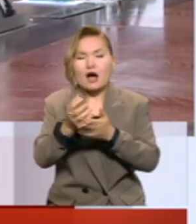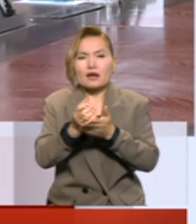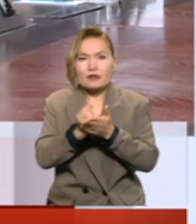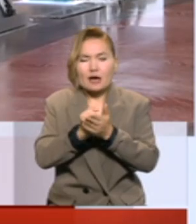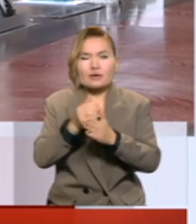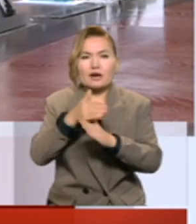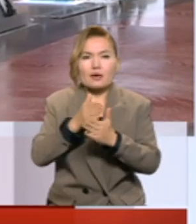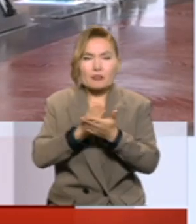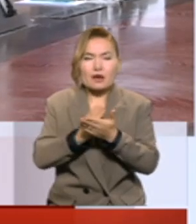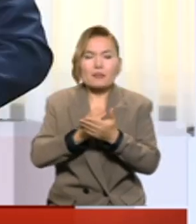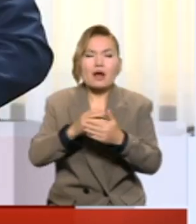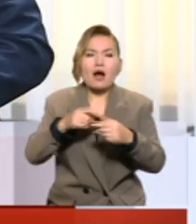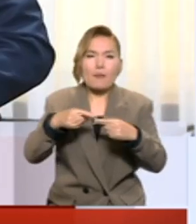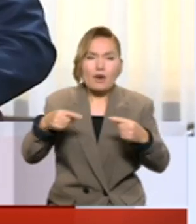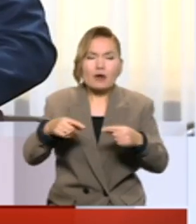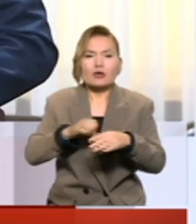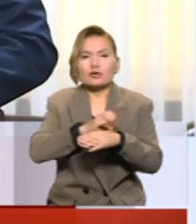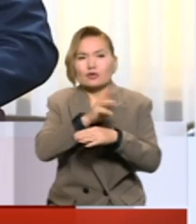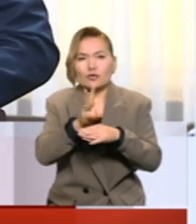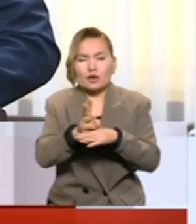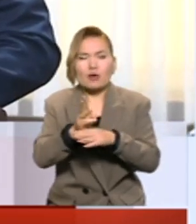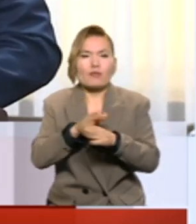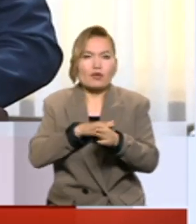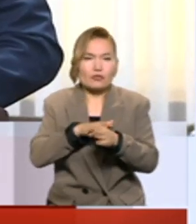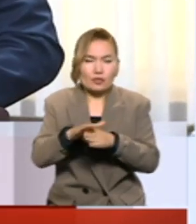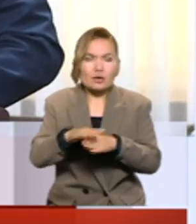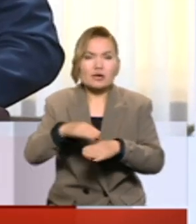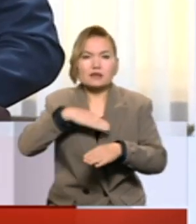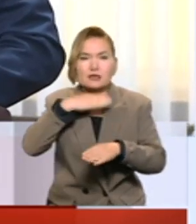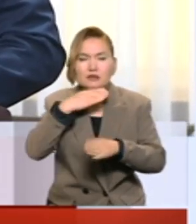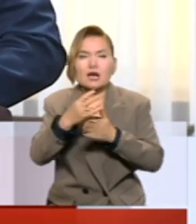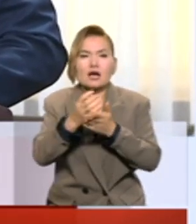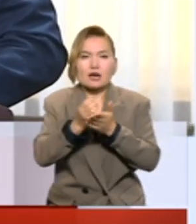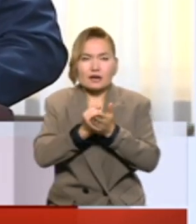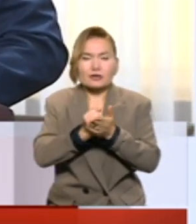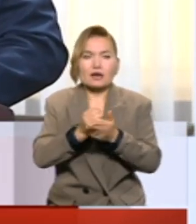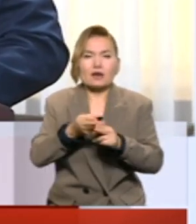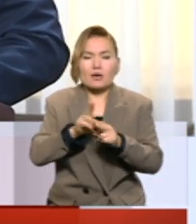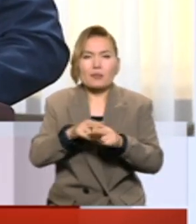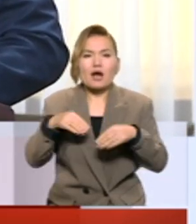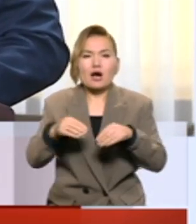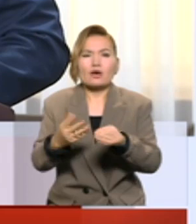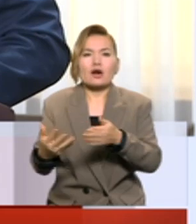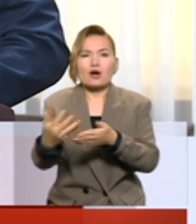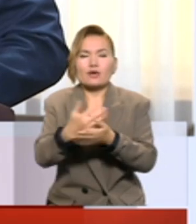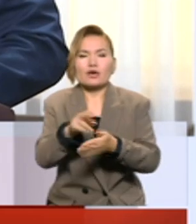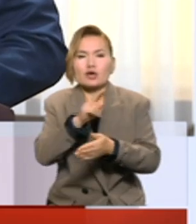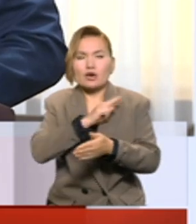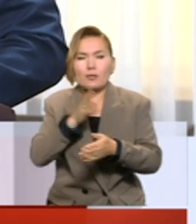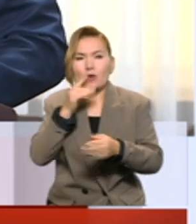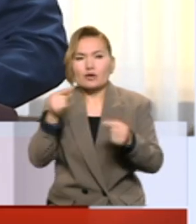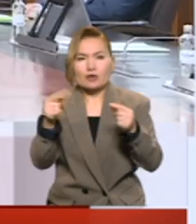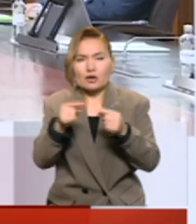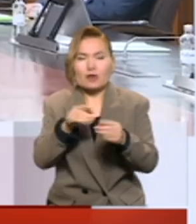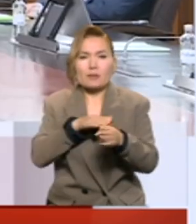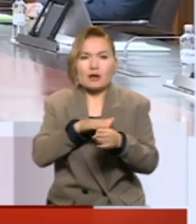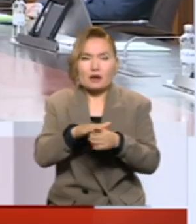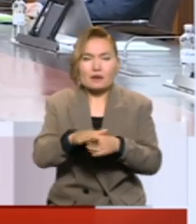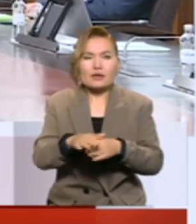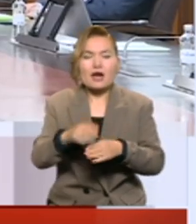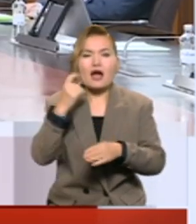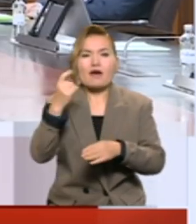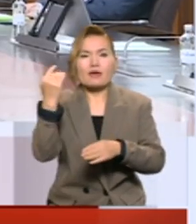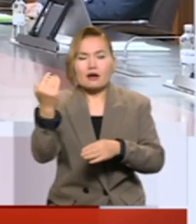ұн және макарон өнімдермен толық қамтамасыз ету үшін жеткілікті дейді. Егін жинау жұмыстарын уақытылы жүргізу үшін